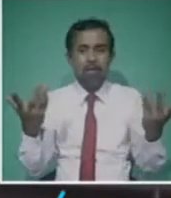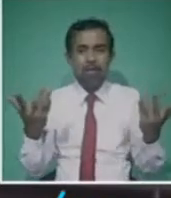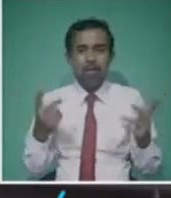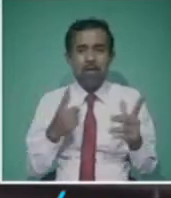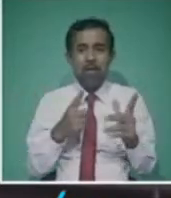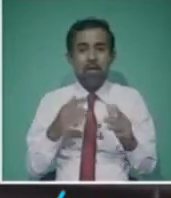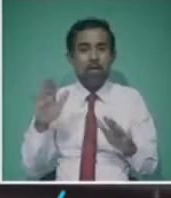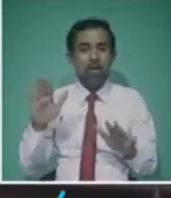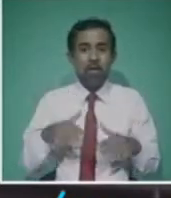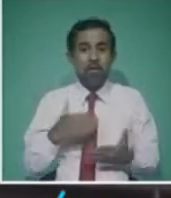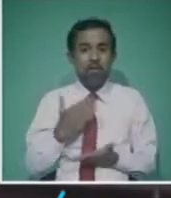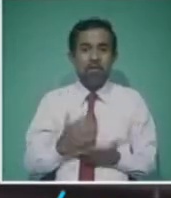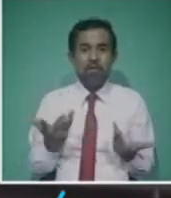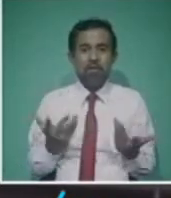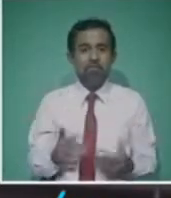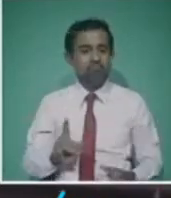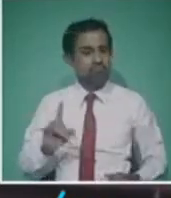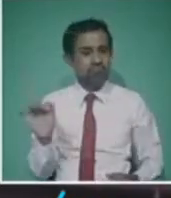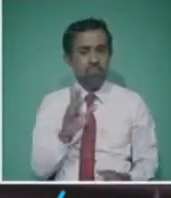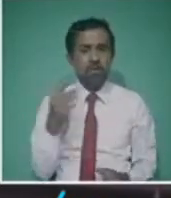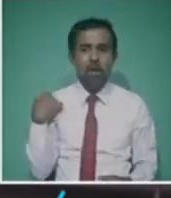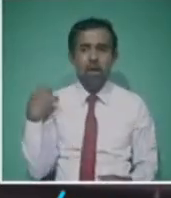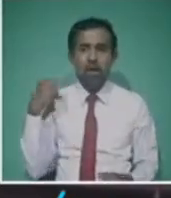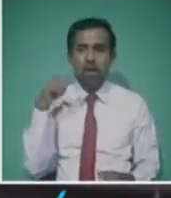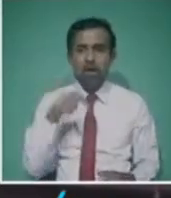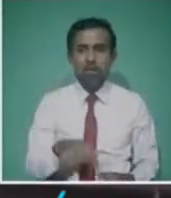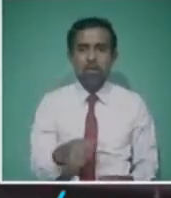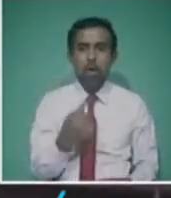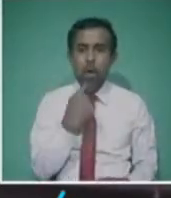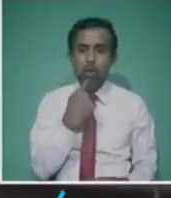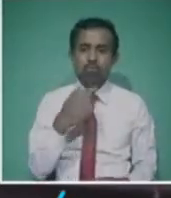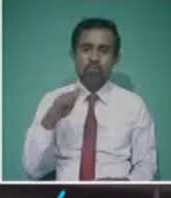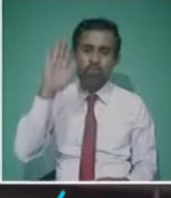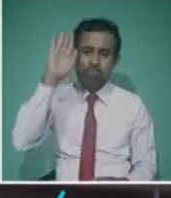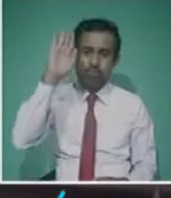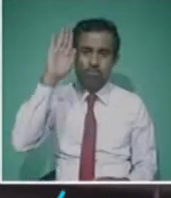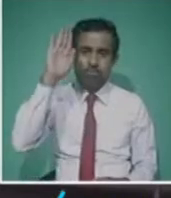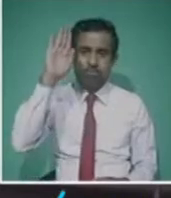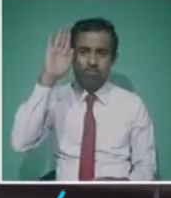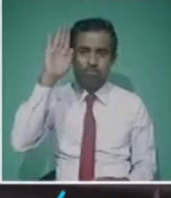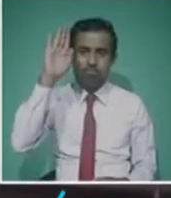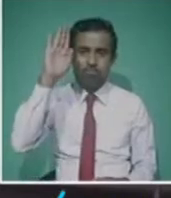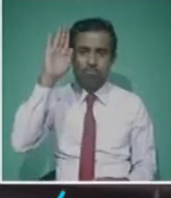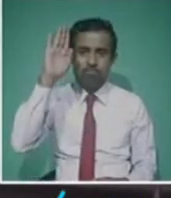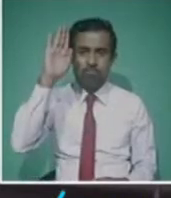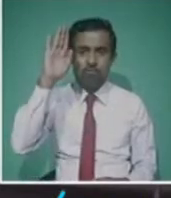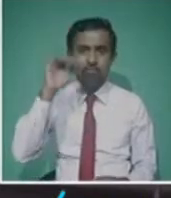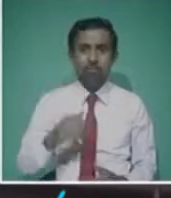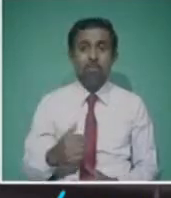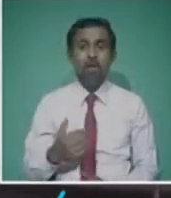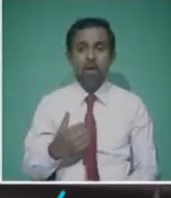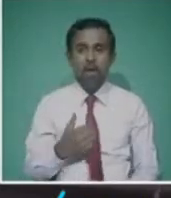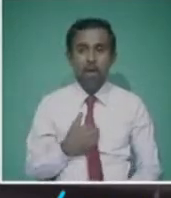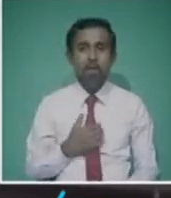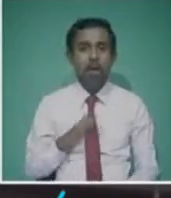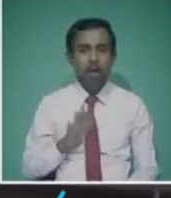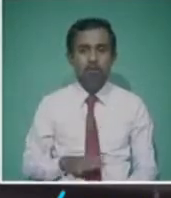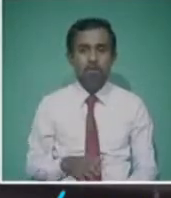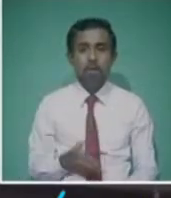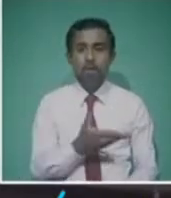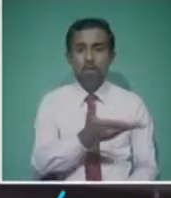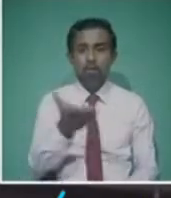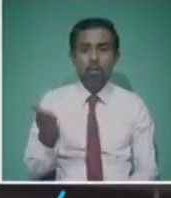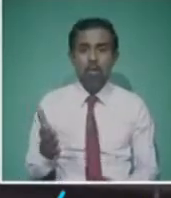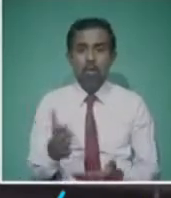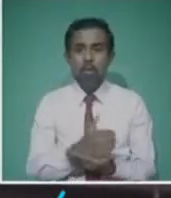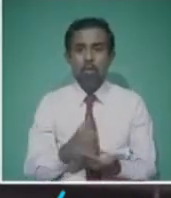ने केरन में अविल्ला ओवा तो उसनवा मोनवा उनात अपी इन्नवा ओब ओब